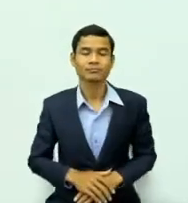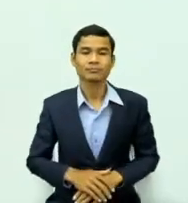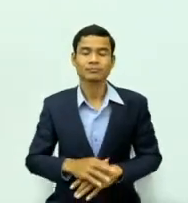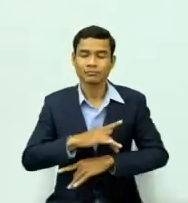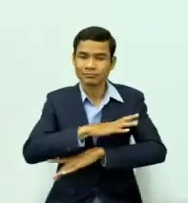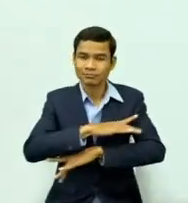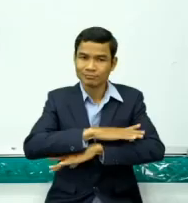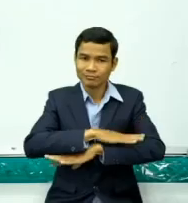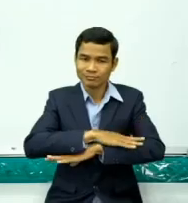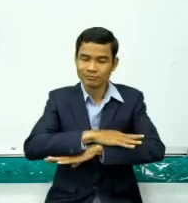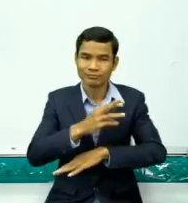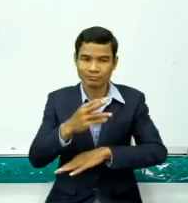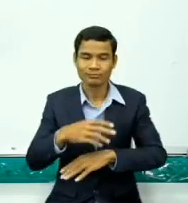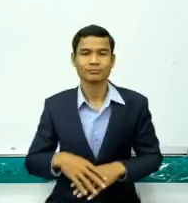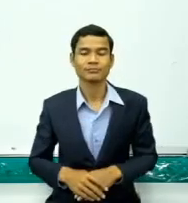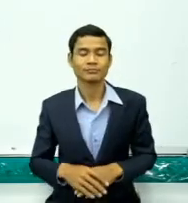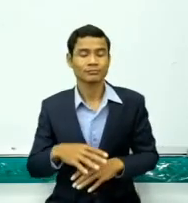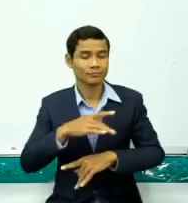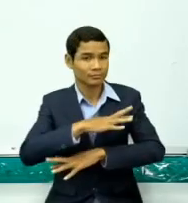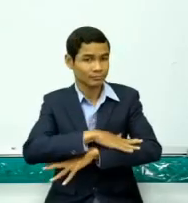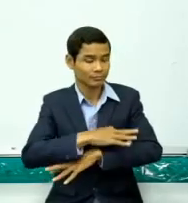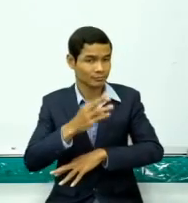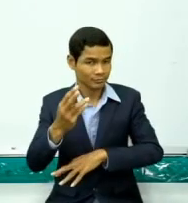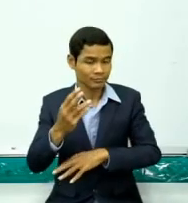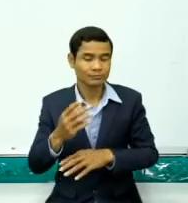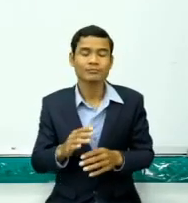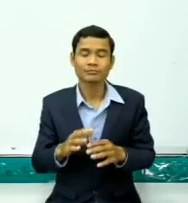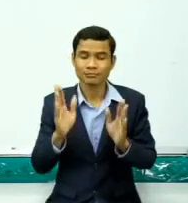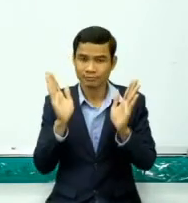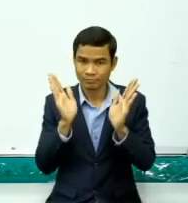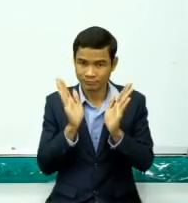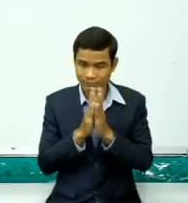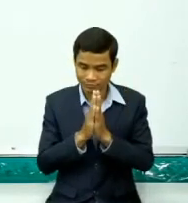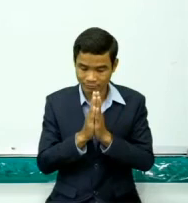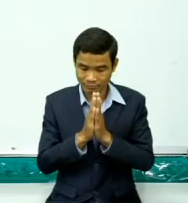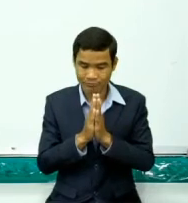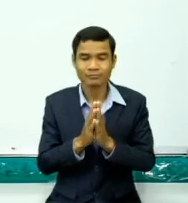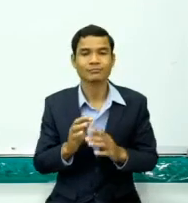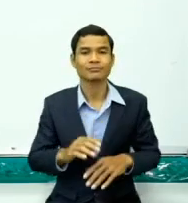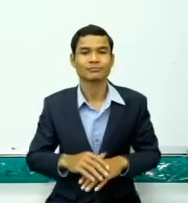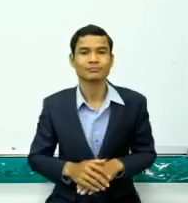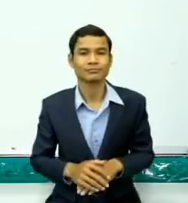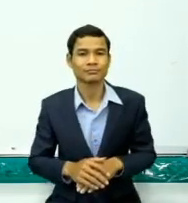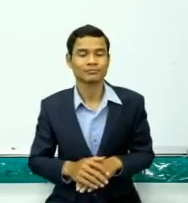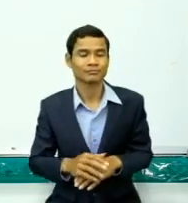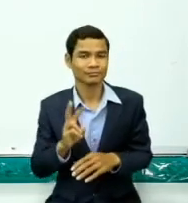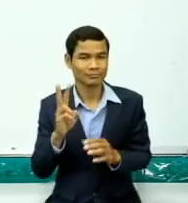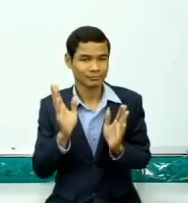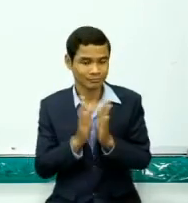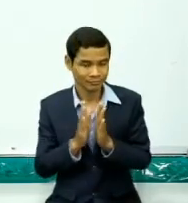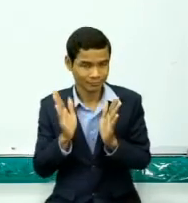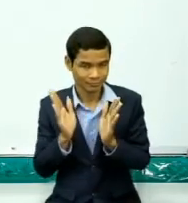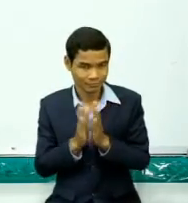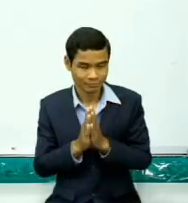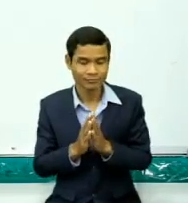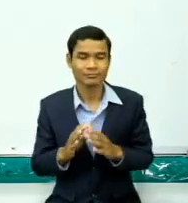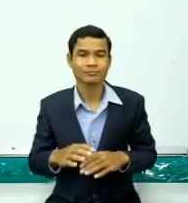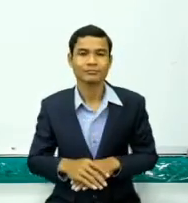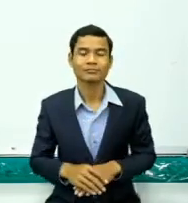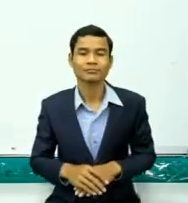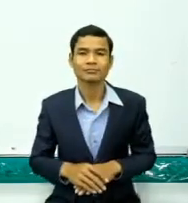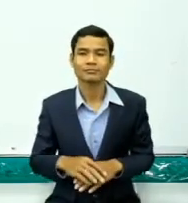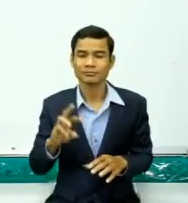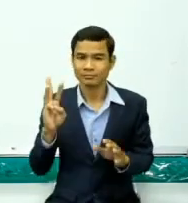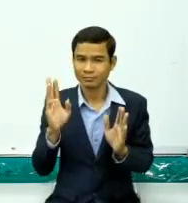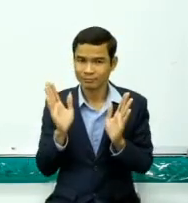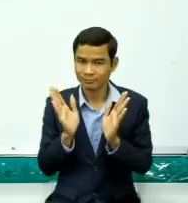ta dương xâm rạp hỏi con tẹt đầy mùi chà tẹt đầy tí chà